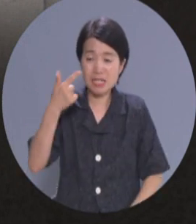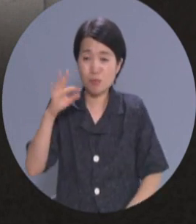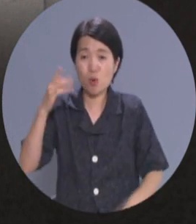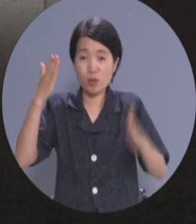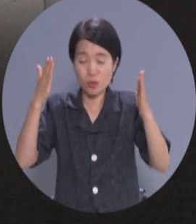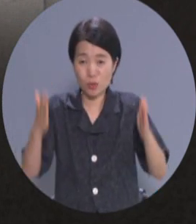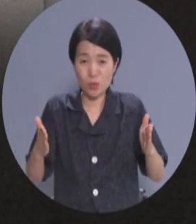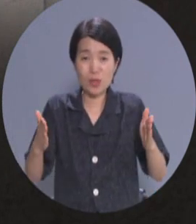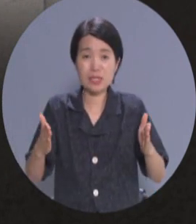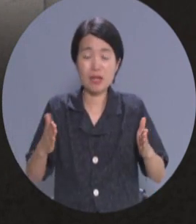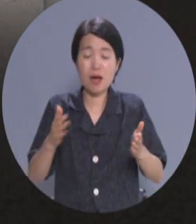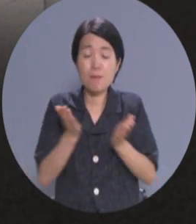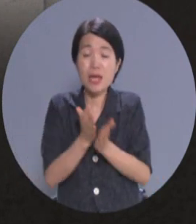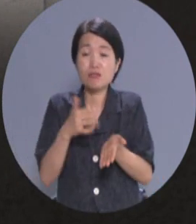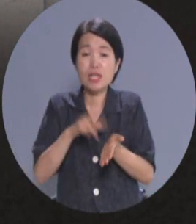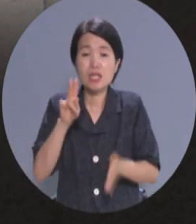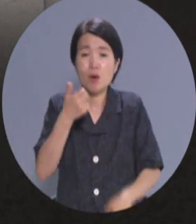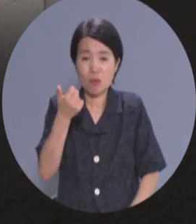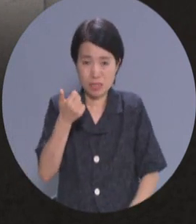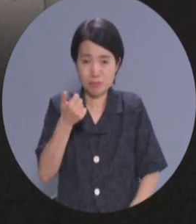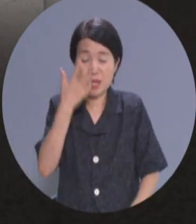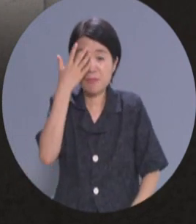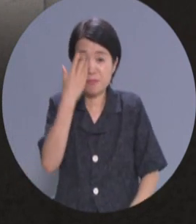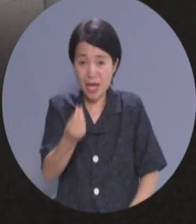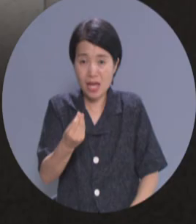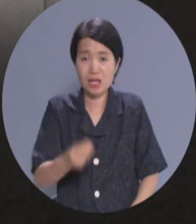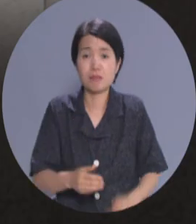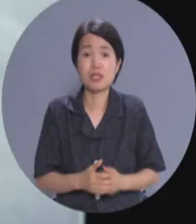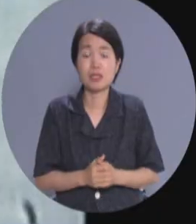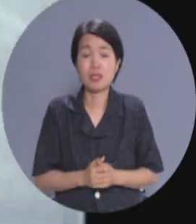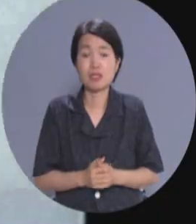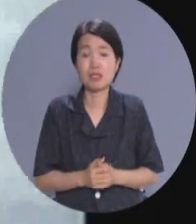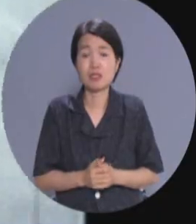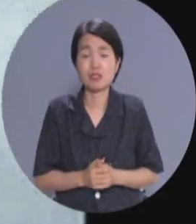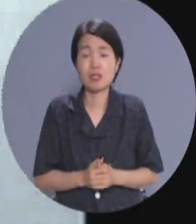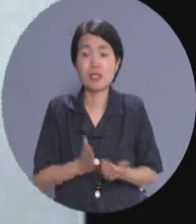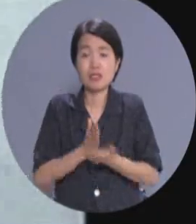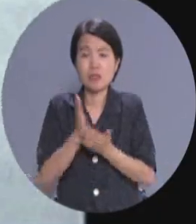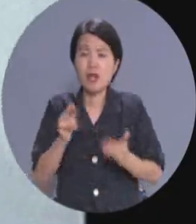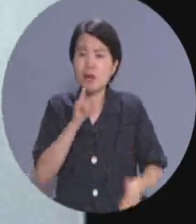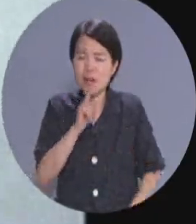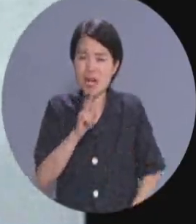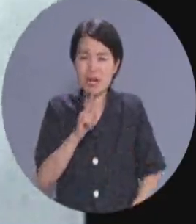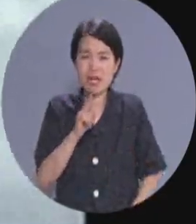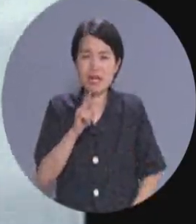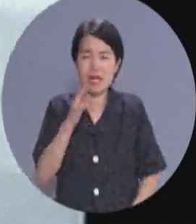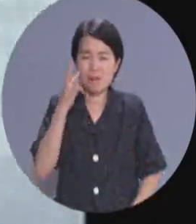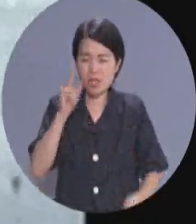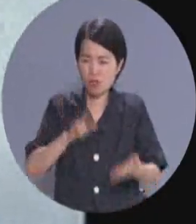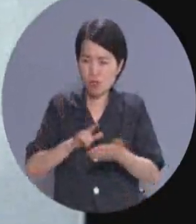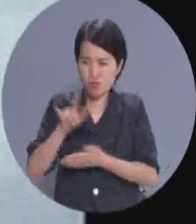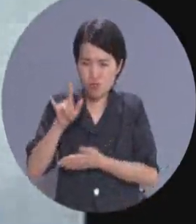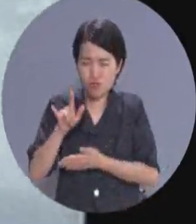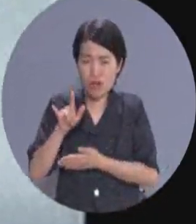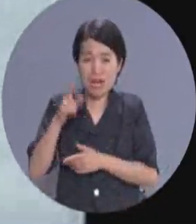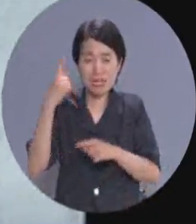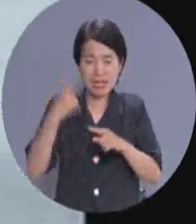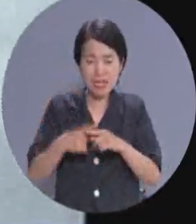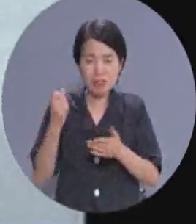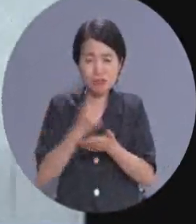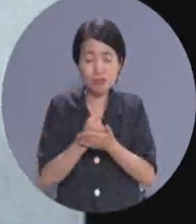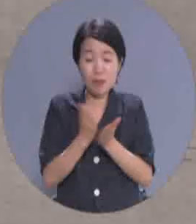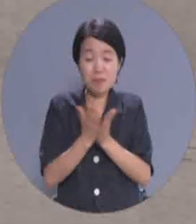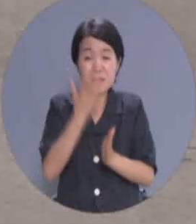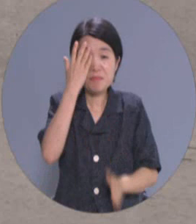사이 해역에서 250척의 낚시배를 목격했습니다 전문가는 미 공군이 작전을 수행하는 과정에서